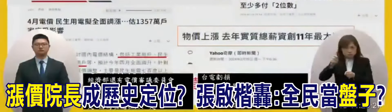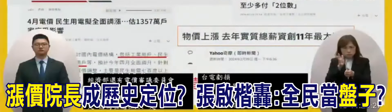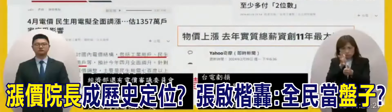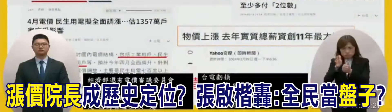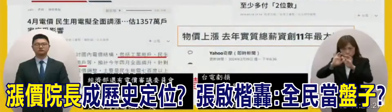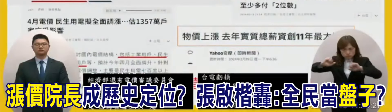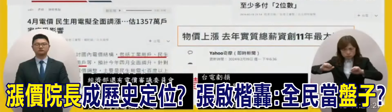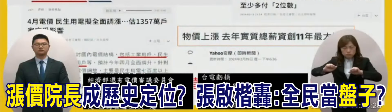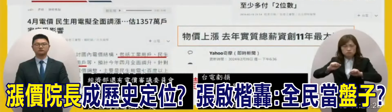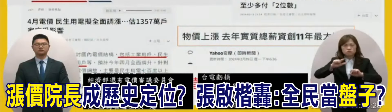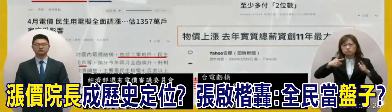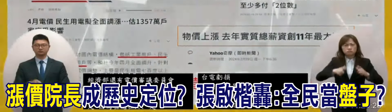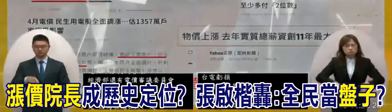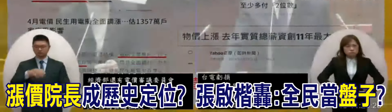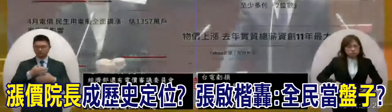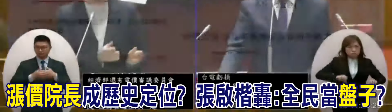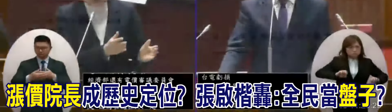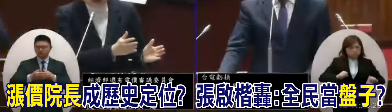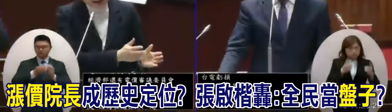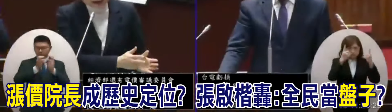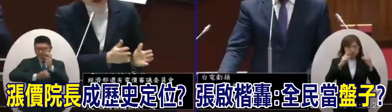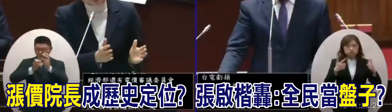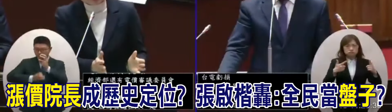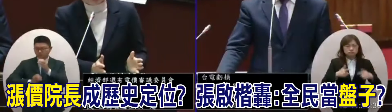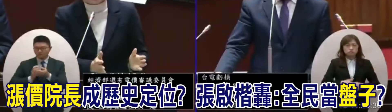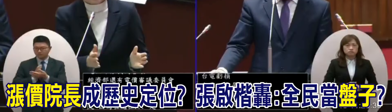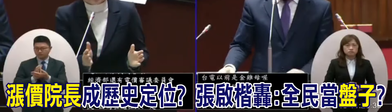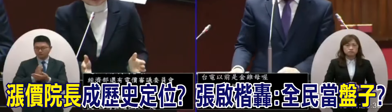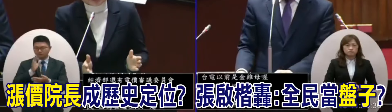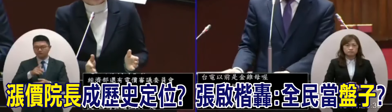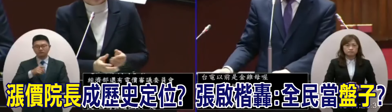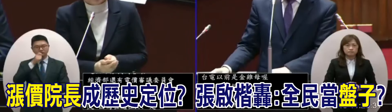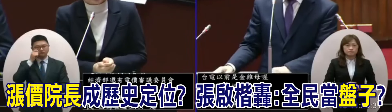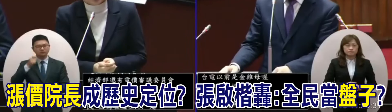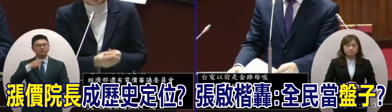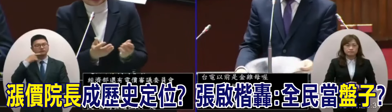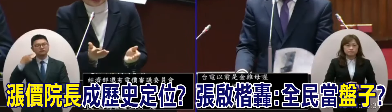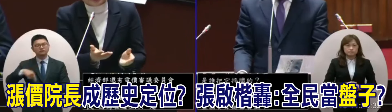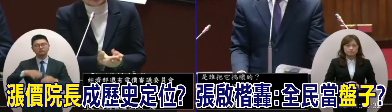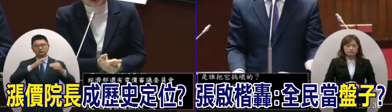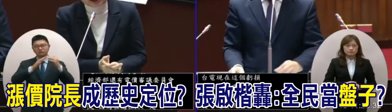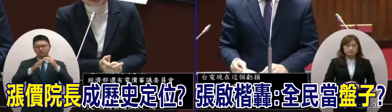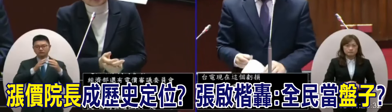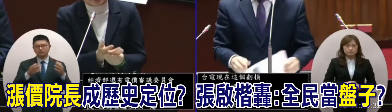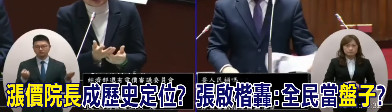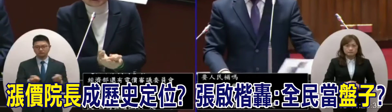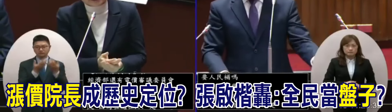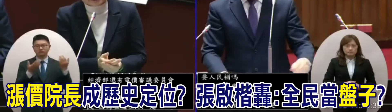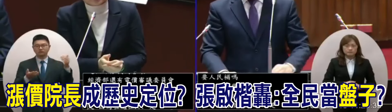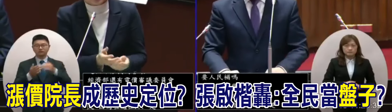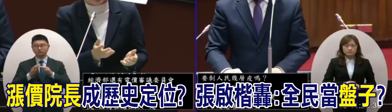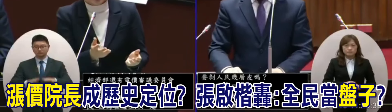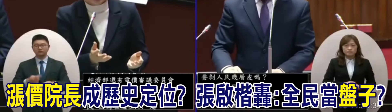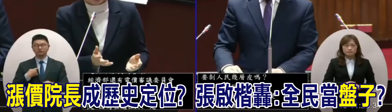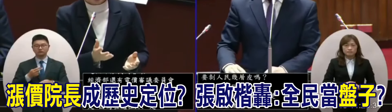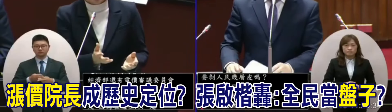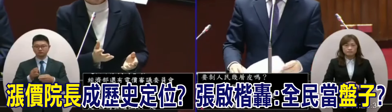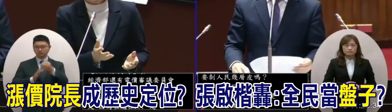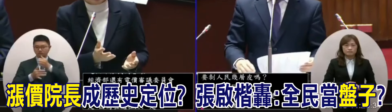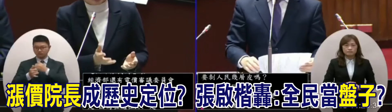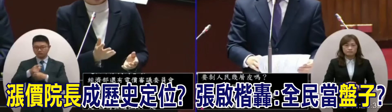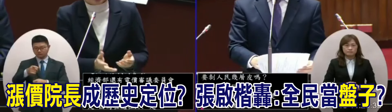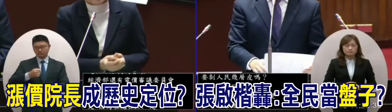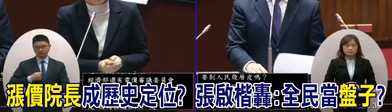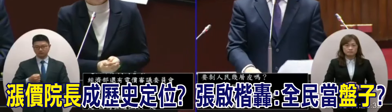都有做非常详细的在做评估。那俄乌战到现在，如果委员，我相信我也非常清楚，很多